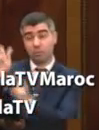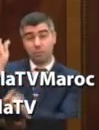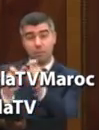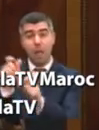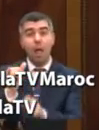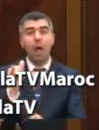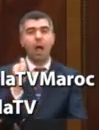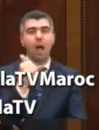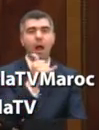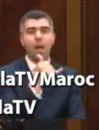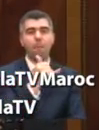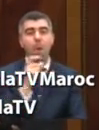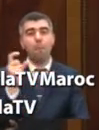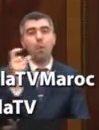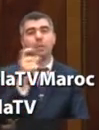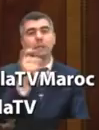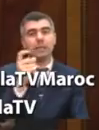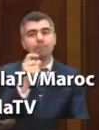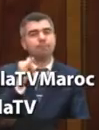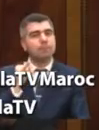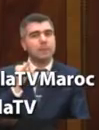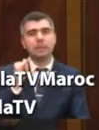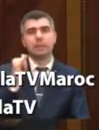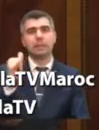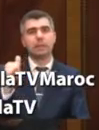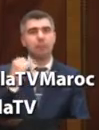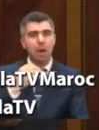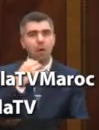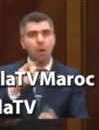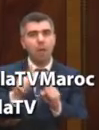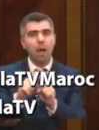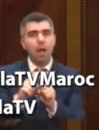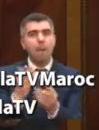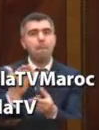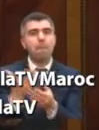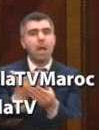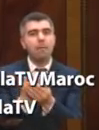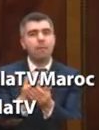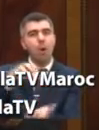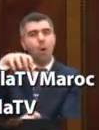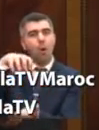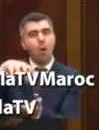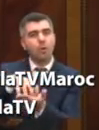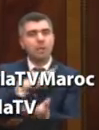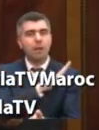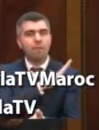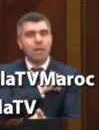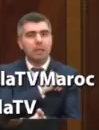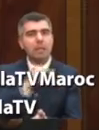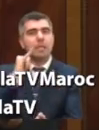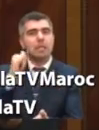والإسلامية كانت ولا زالت دائما تجعل من القضية الفلسطينية رمزا لوحدتها